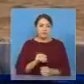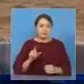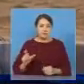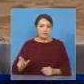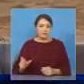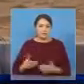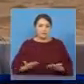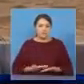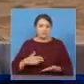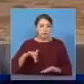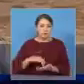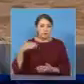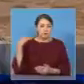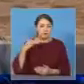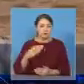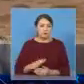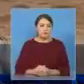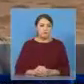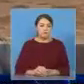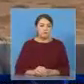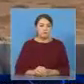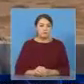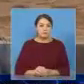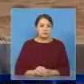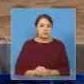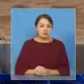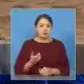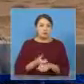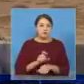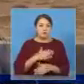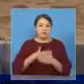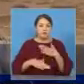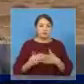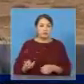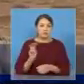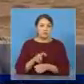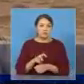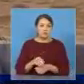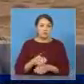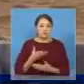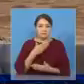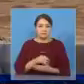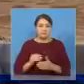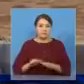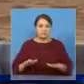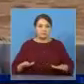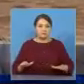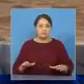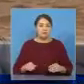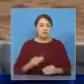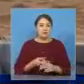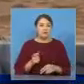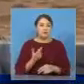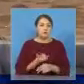гражданам, жителям города Актюбе с неравнодушными сердцами. Очень приятно, что многие пришли еще со своими детьми. Здесь очень, еще,